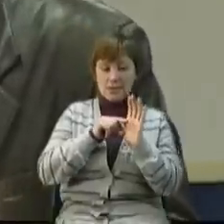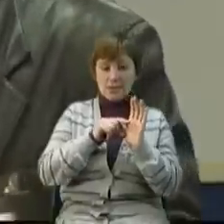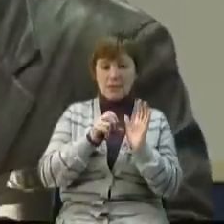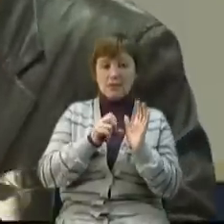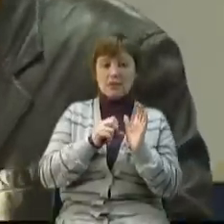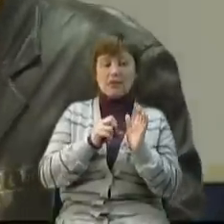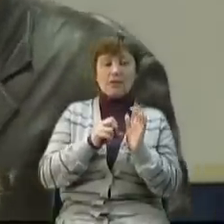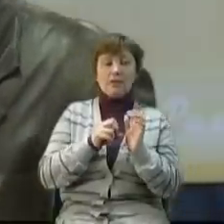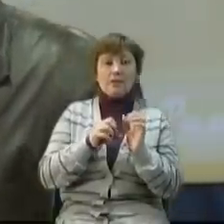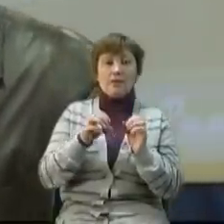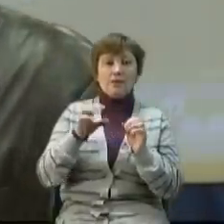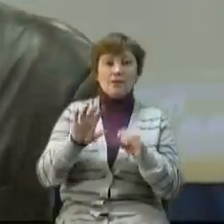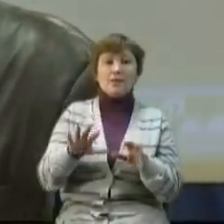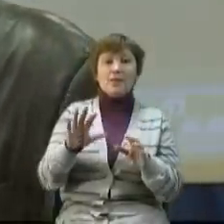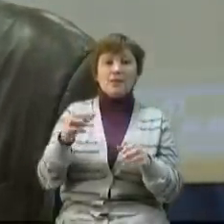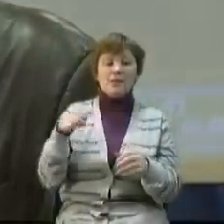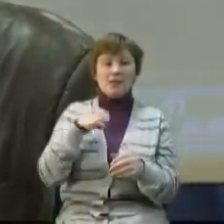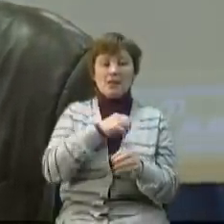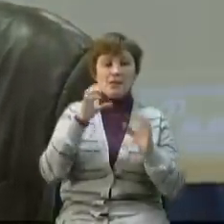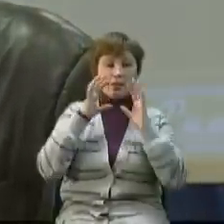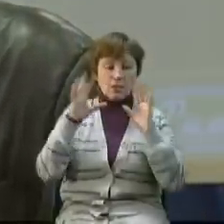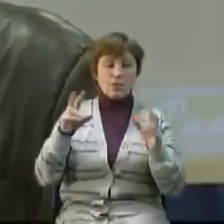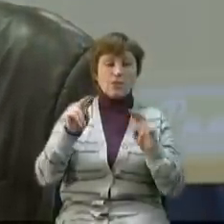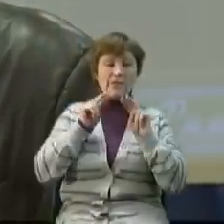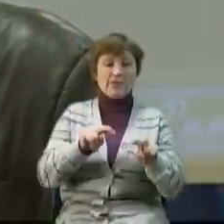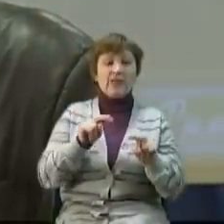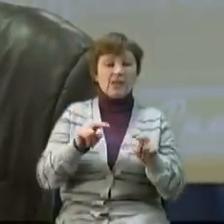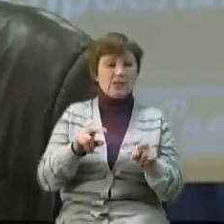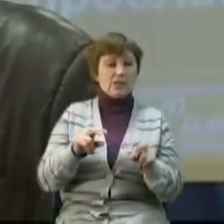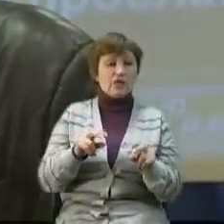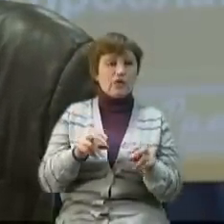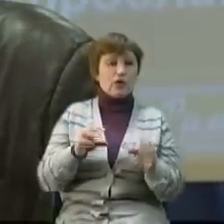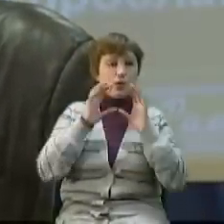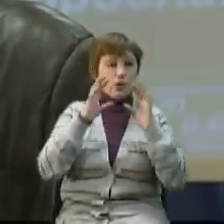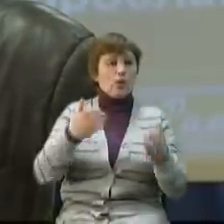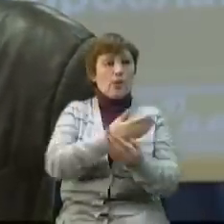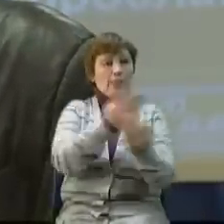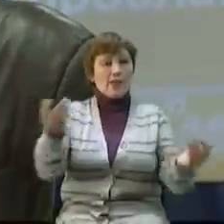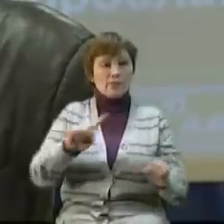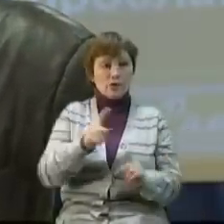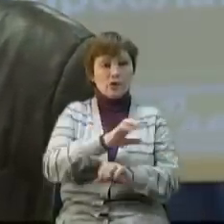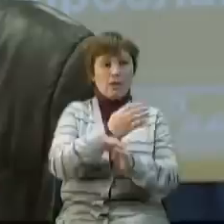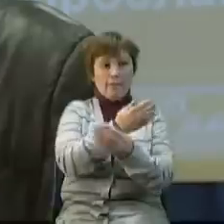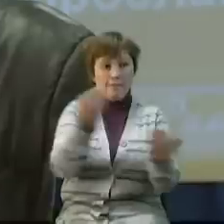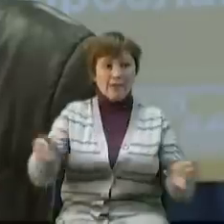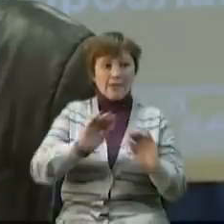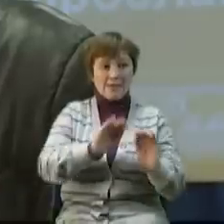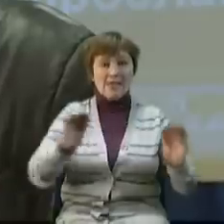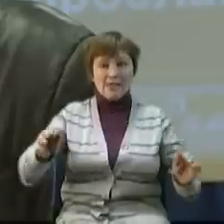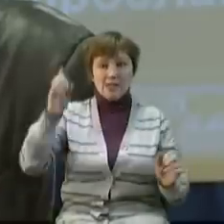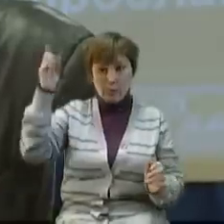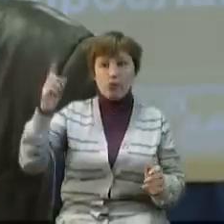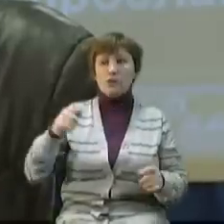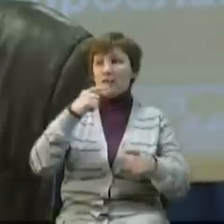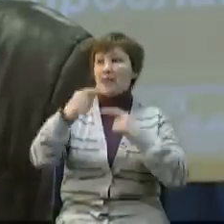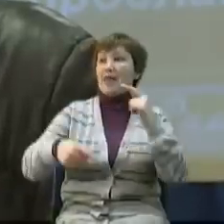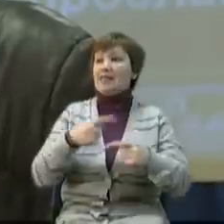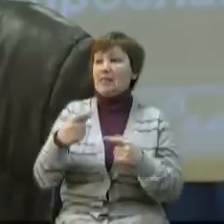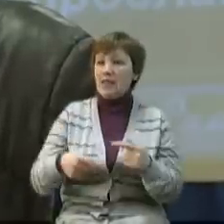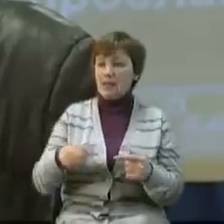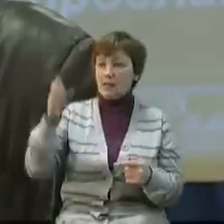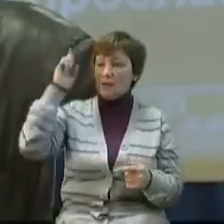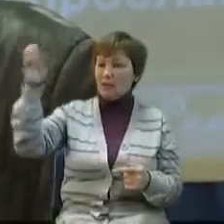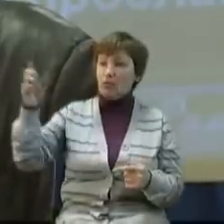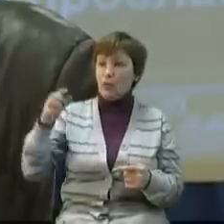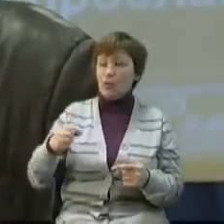«Сей самый Дух свидетельствует Духу нашему, что мы дети Божии, а если дети, то и наследники, наследники Божии, сонаследники